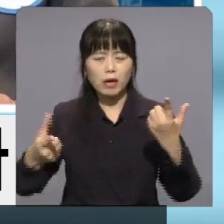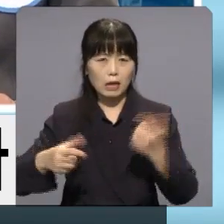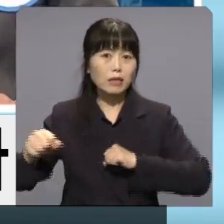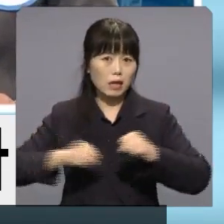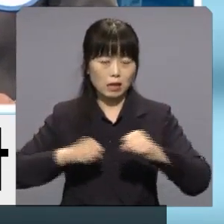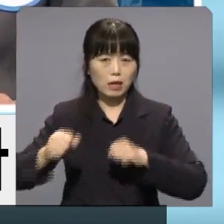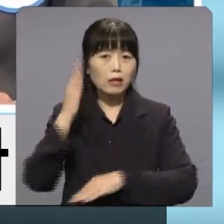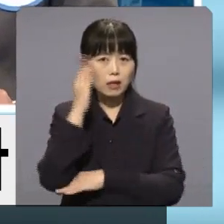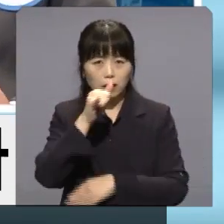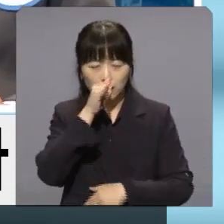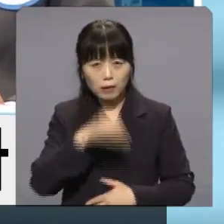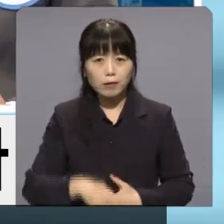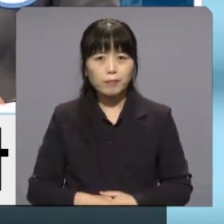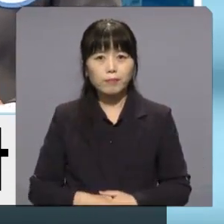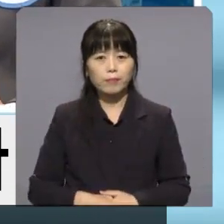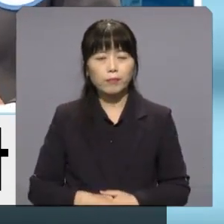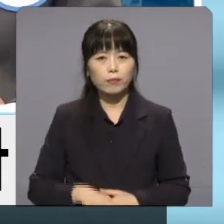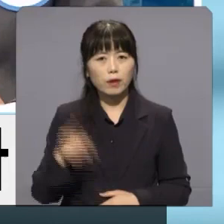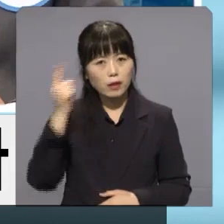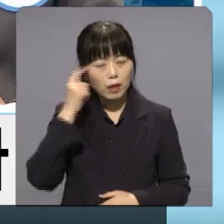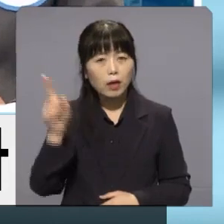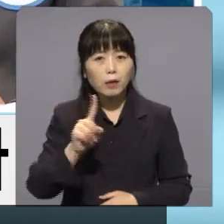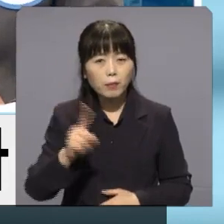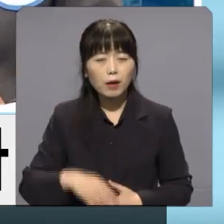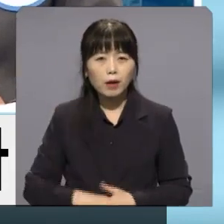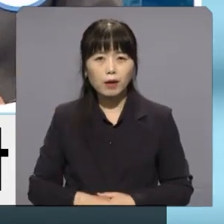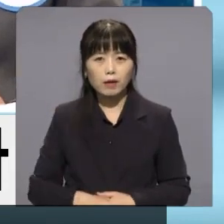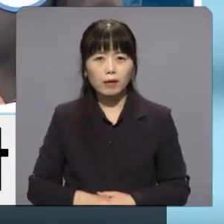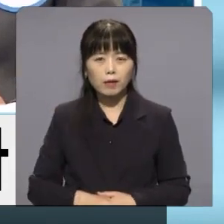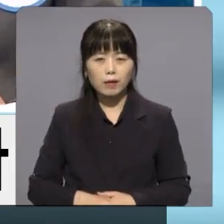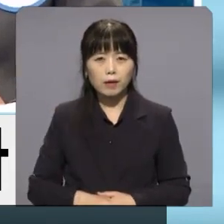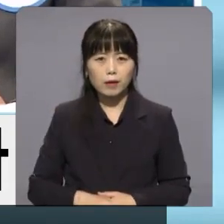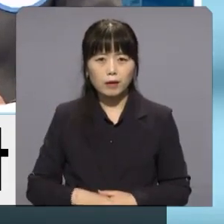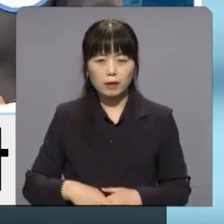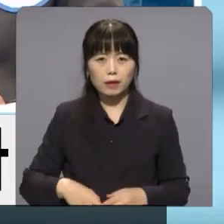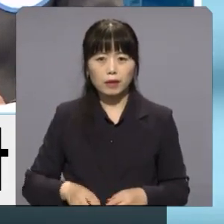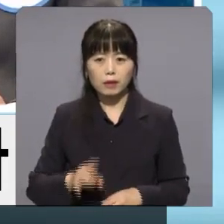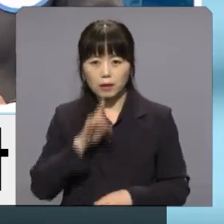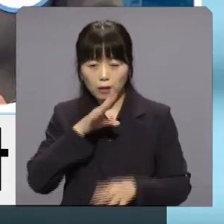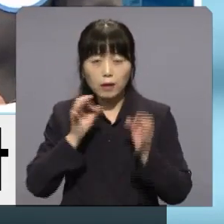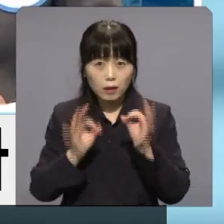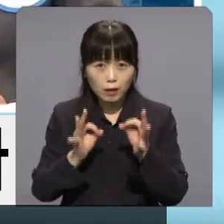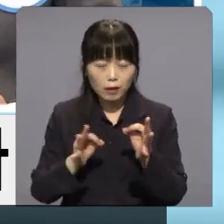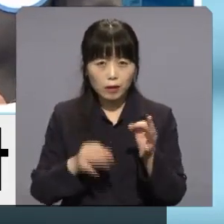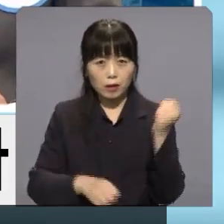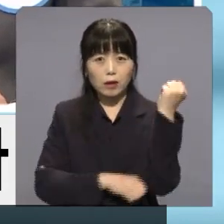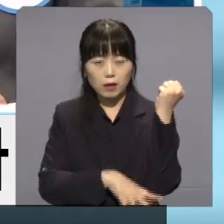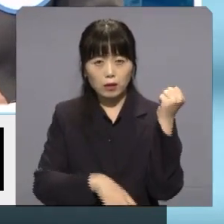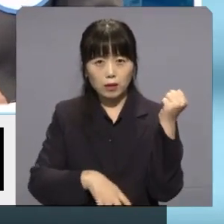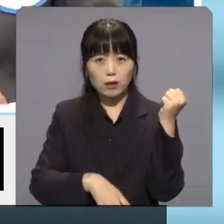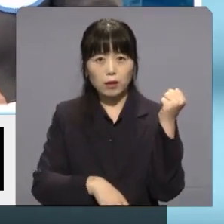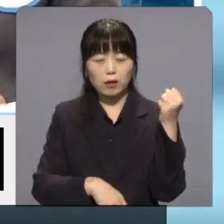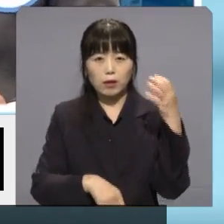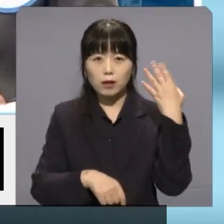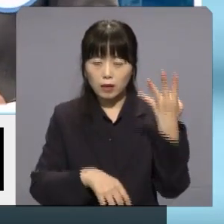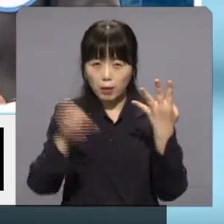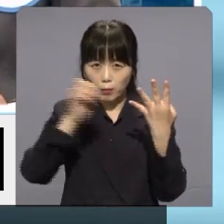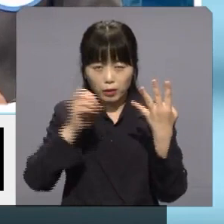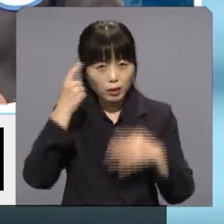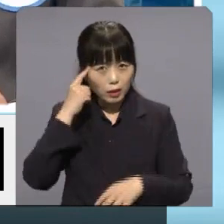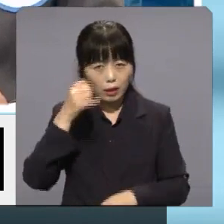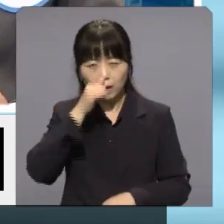있겠죠 그렇지만 이렇게 생각하는 게 좋을 것 같아요 사실 연준이 이제 우리 연말에 기준금리 낫잖아 4% 정도로 보고 있는